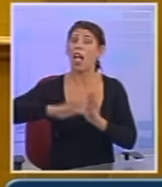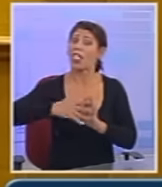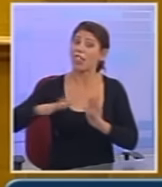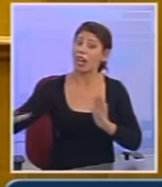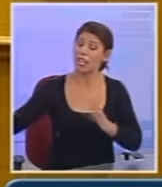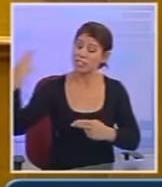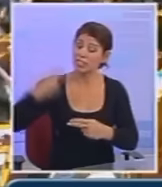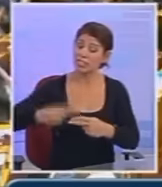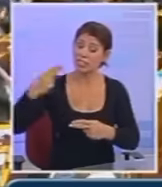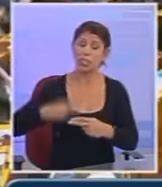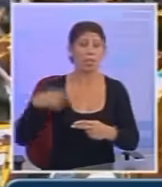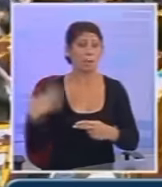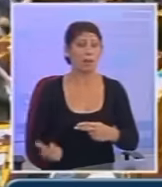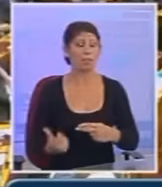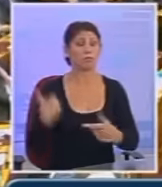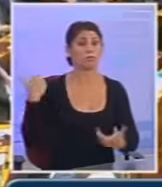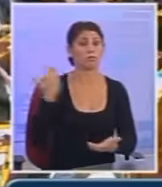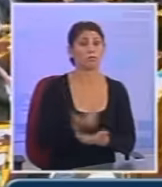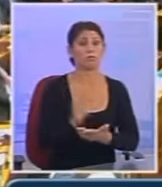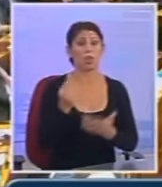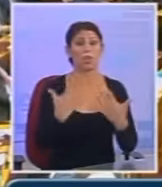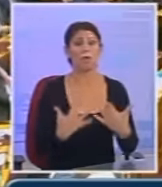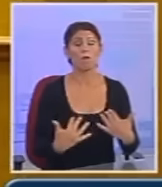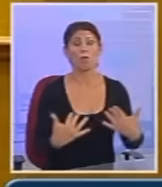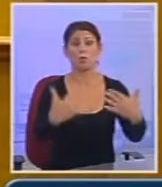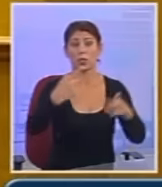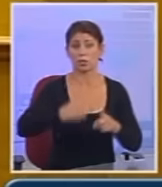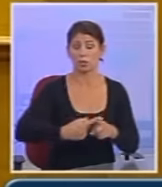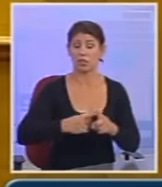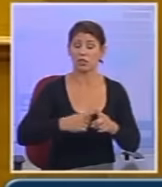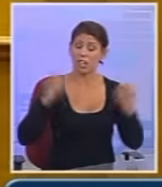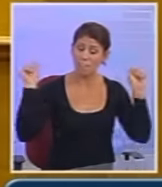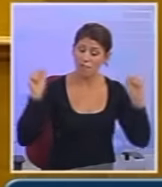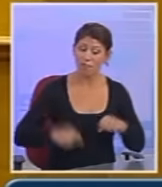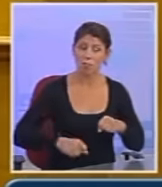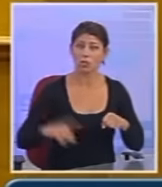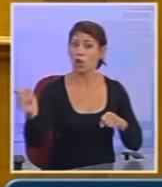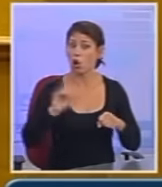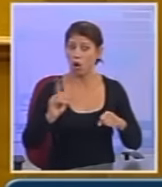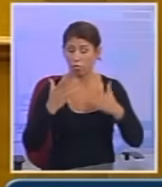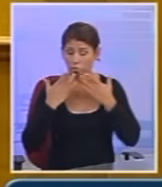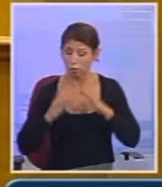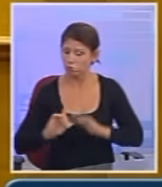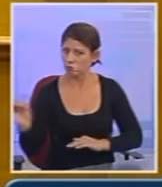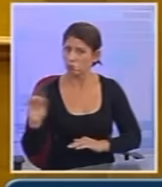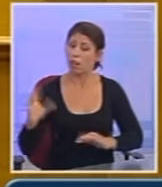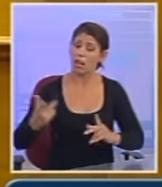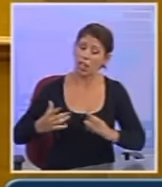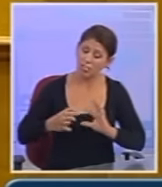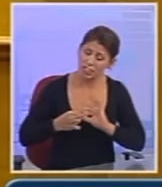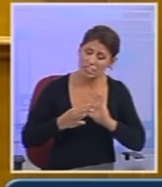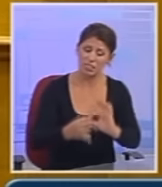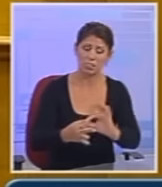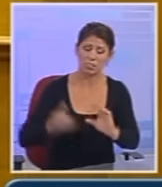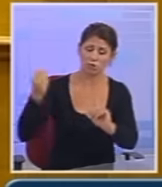και ζητάμε η Βουλή των Ελλήνων να βεβαιώσει πως όχι μόνο δεν πρόκειται να εγκαταλείψει, αλλά και θα συνεχίσει τη διεκδίκηση